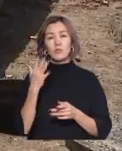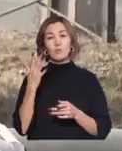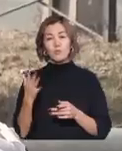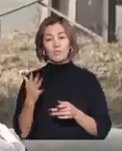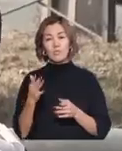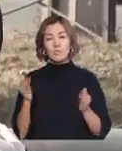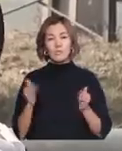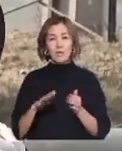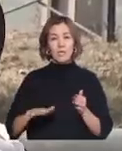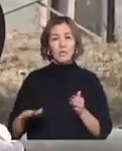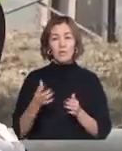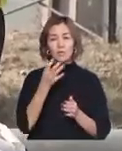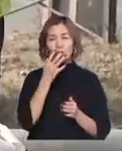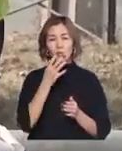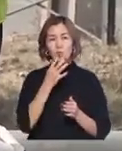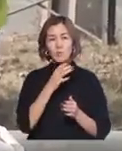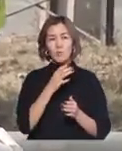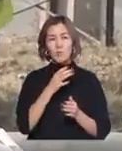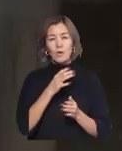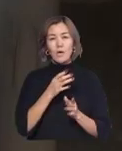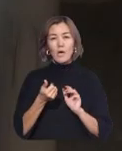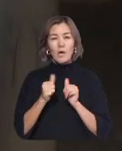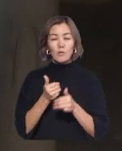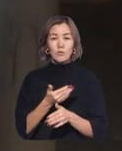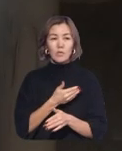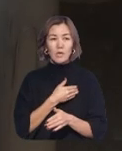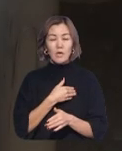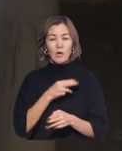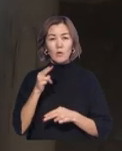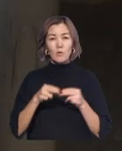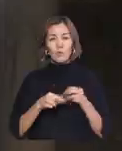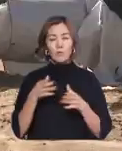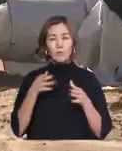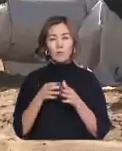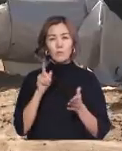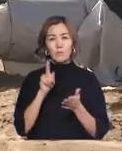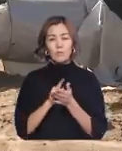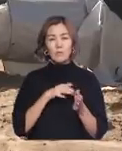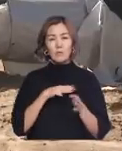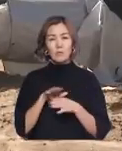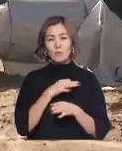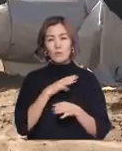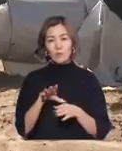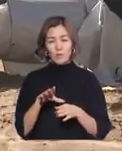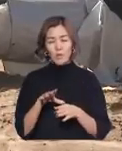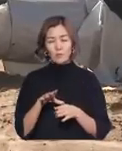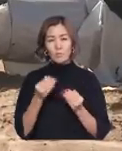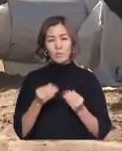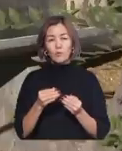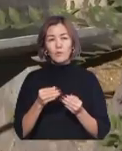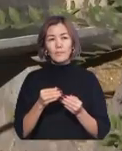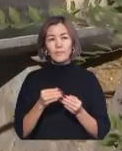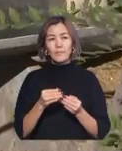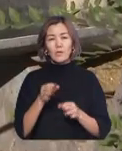5-ші шағын ауданның жылу құбырын ауыстырып бермек болған мердігер компания өз міндеттемесін дұрыс орындамады. Сөйтіп бүгінде оның